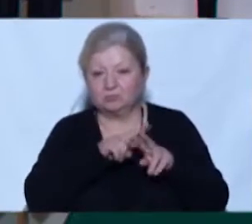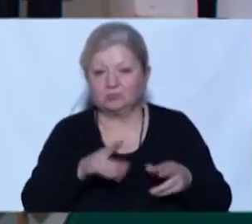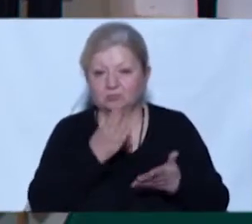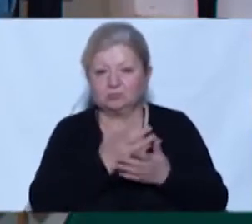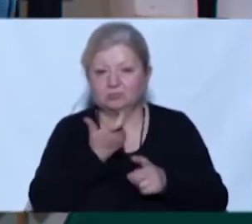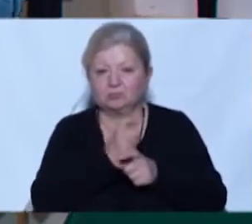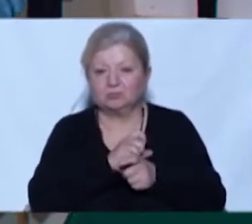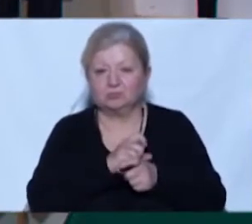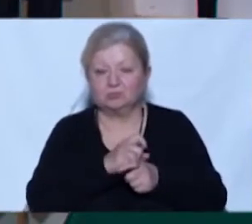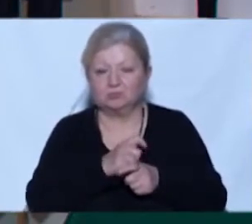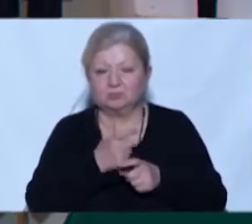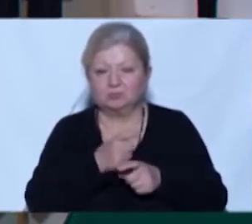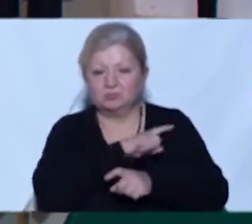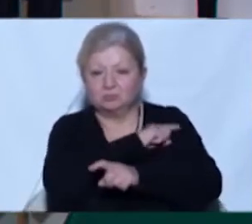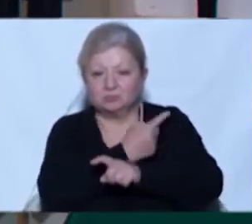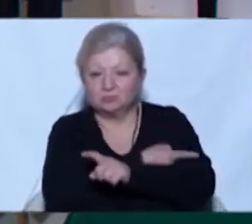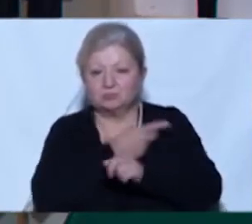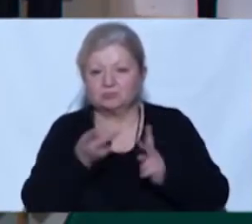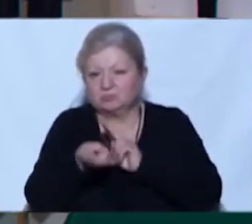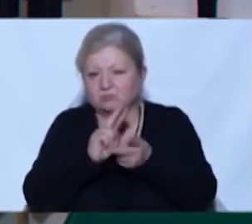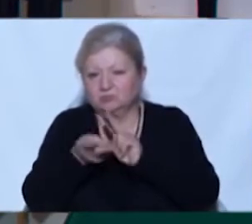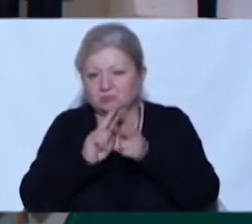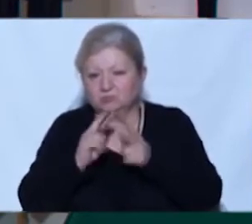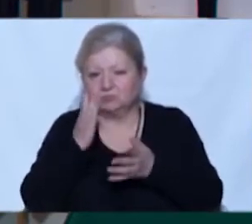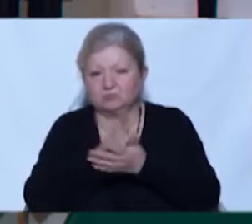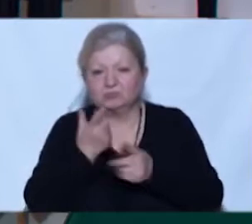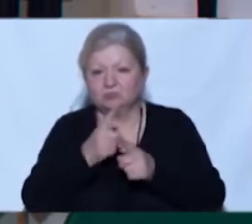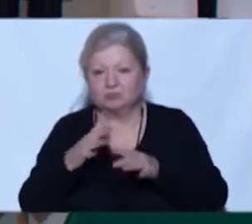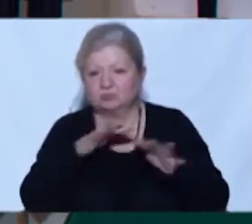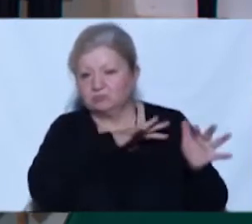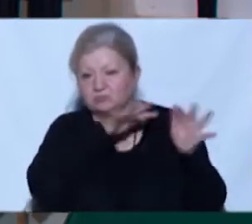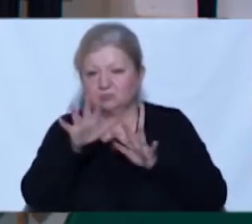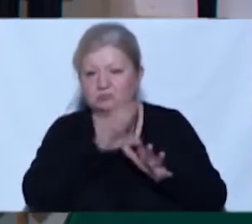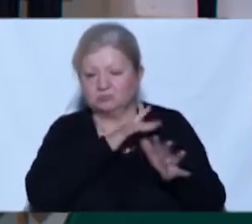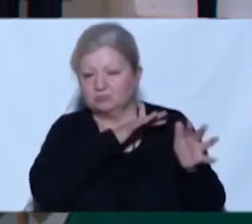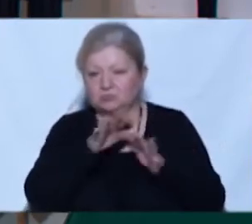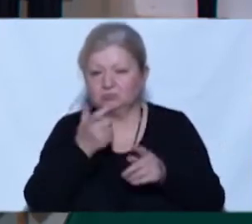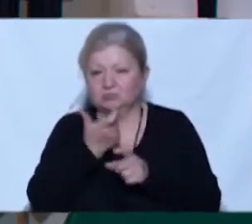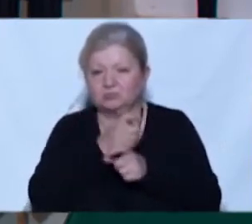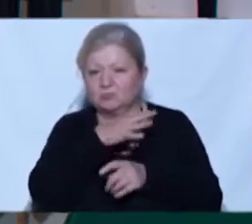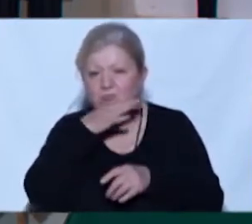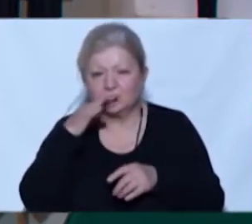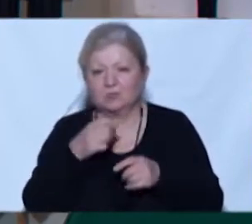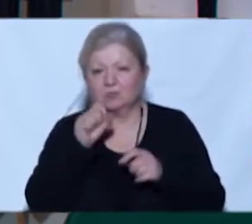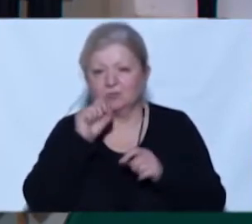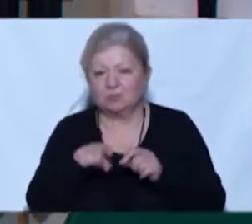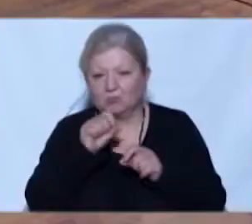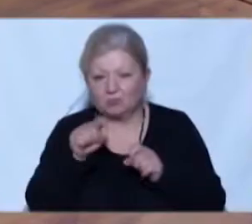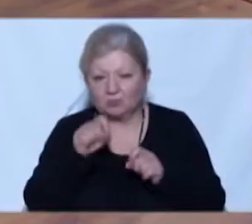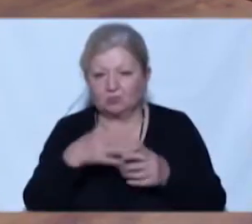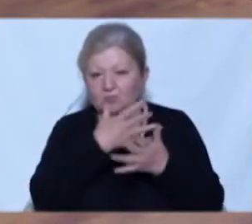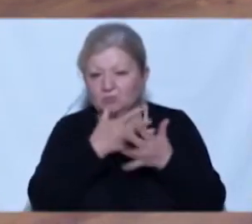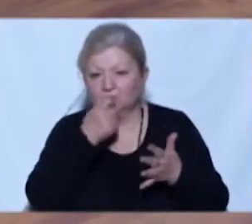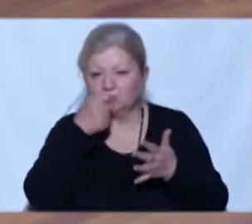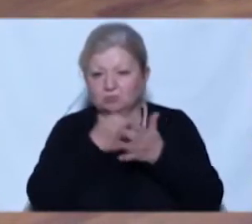ganitsada Europa mi minaidan, ikidan, shemodioda didi raodenobit, okro sva-da-sva akhali